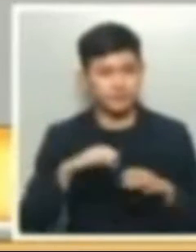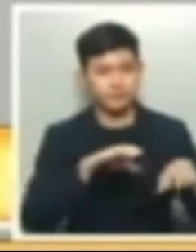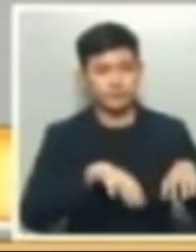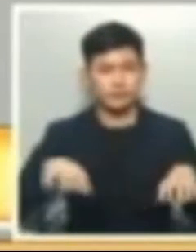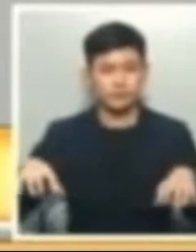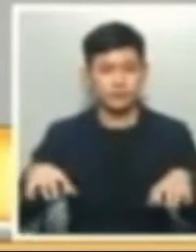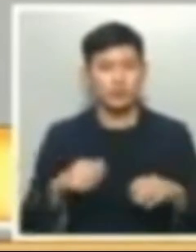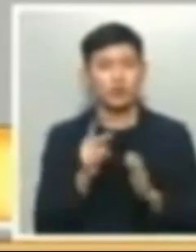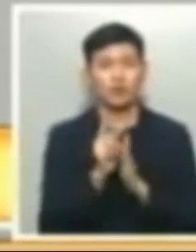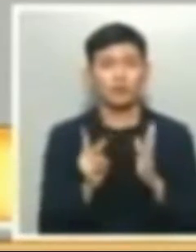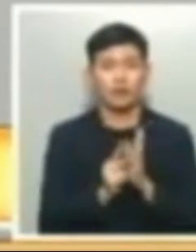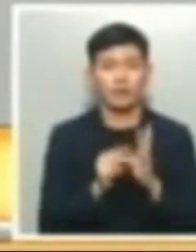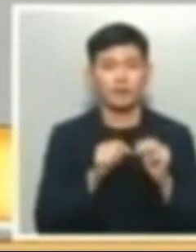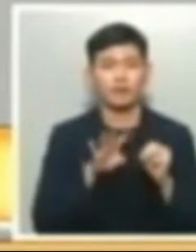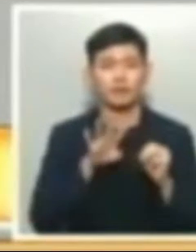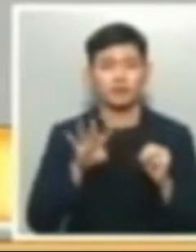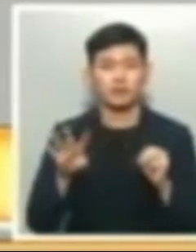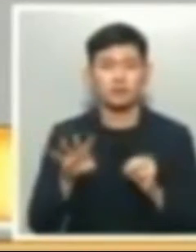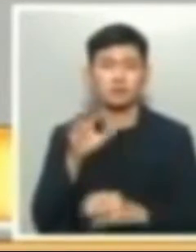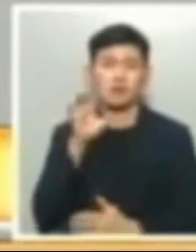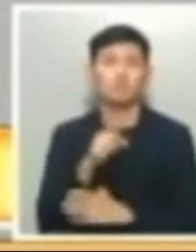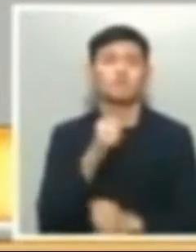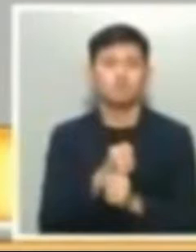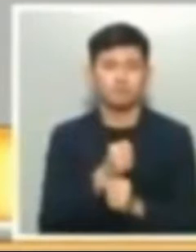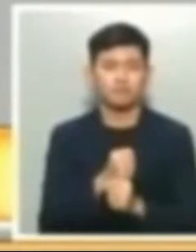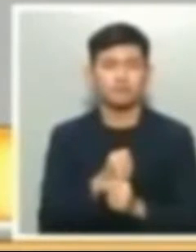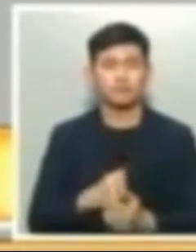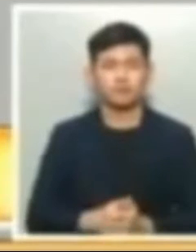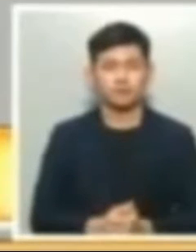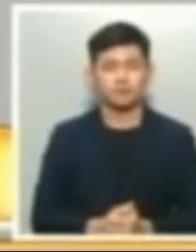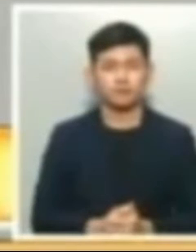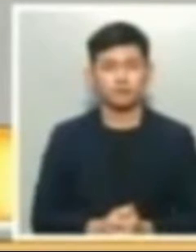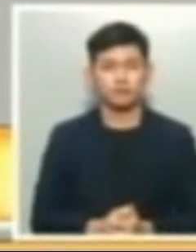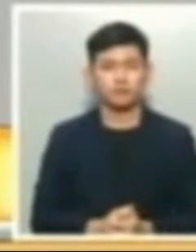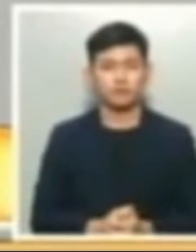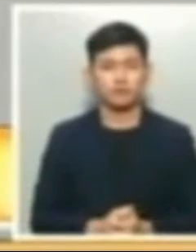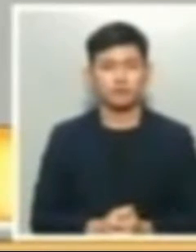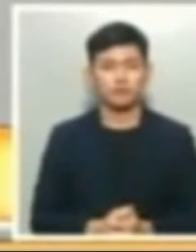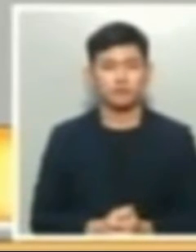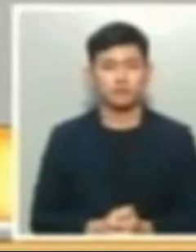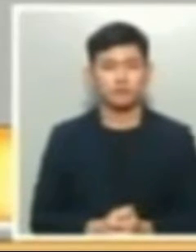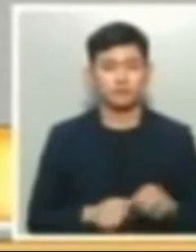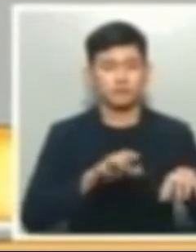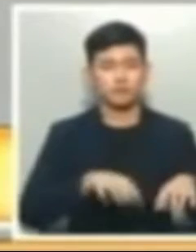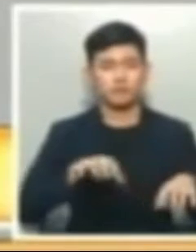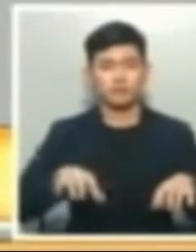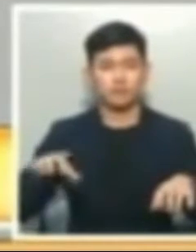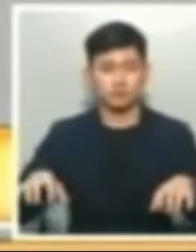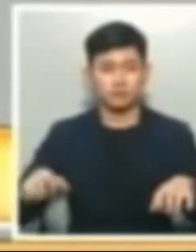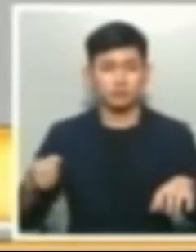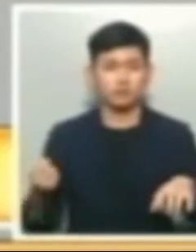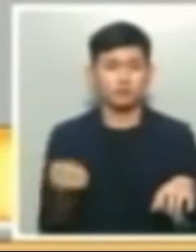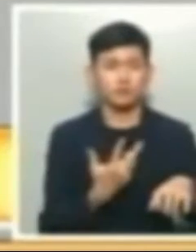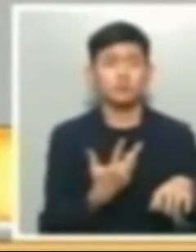ตรา44มาบังคับให้ทำเรื่องนี้ทั้ง4องค์กรทั้ง3องค์กรนะ